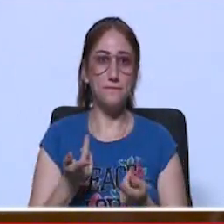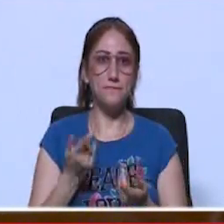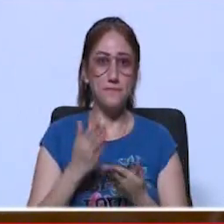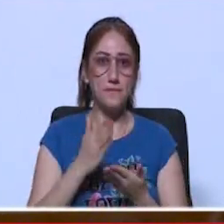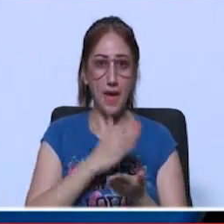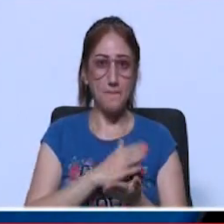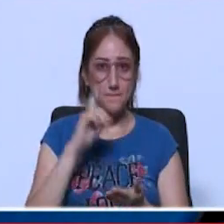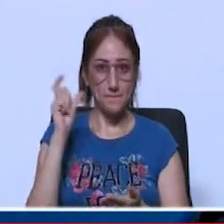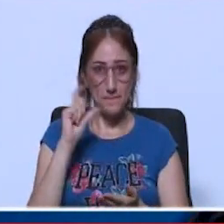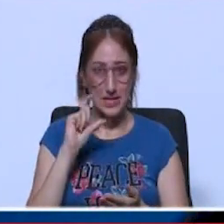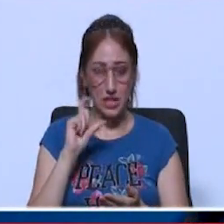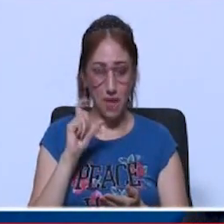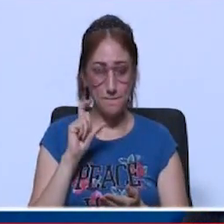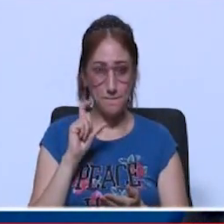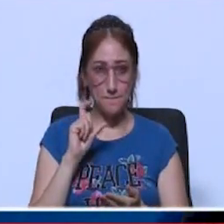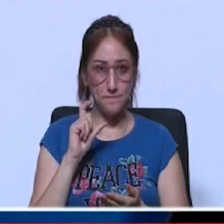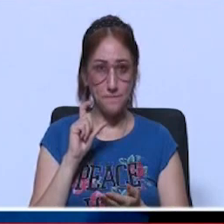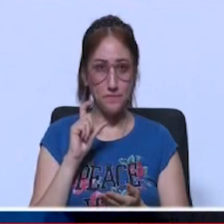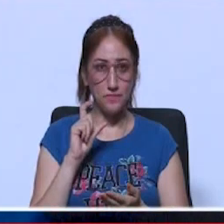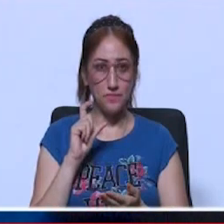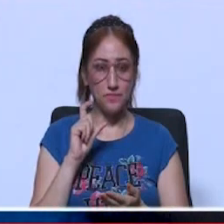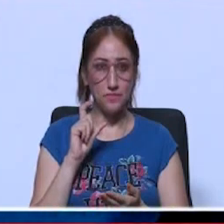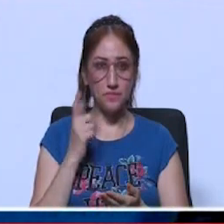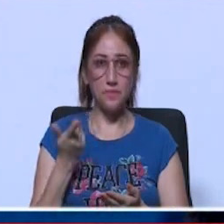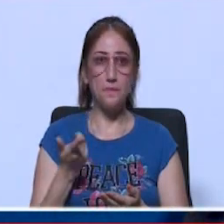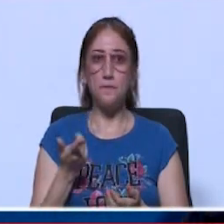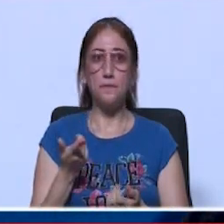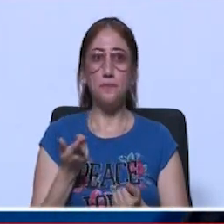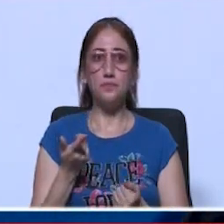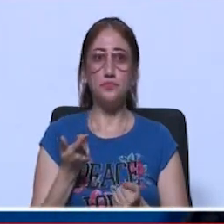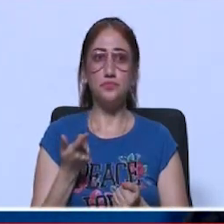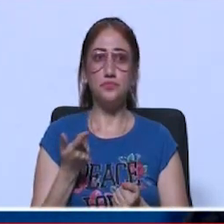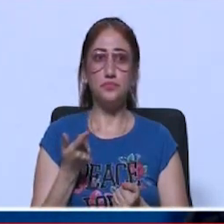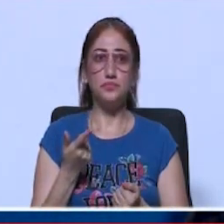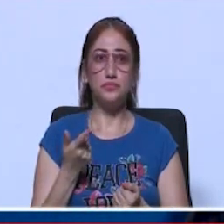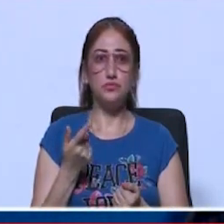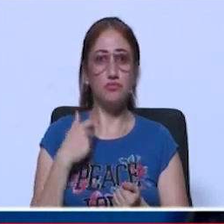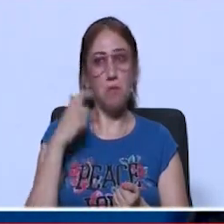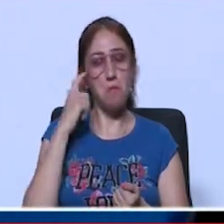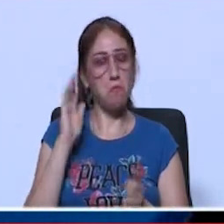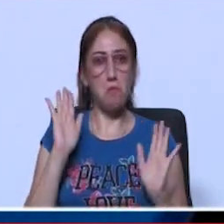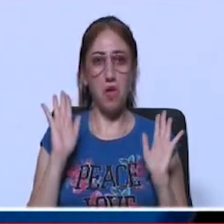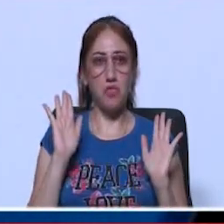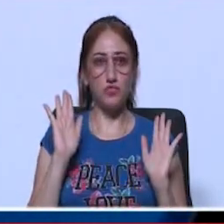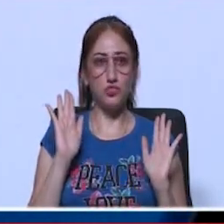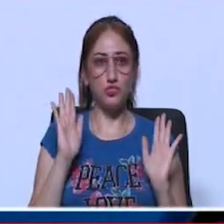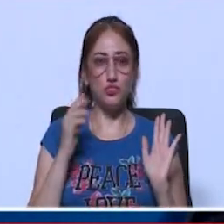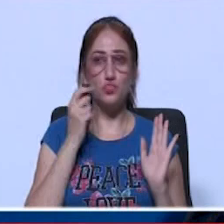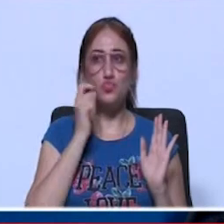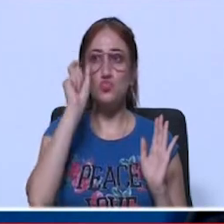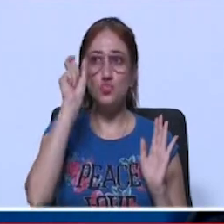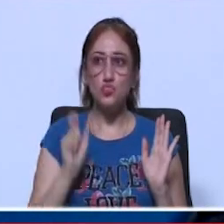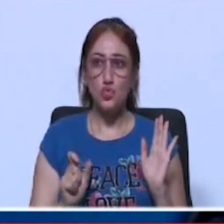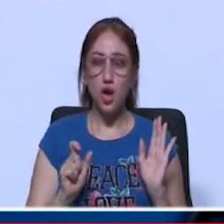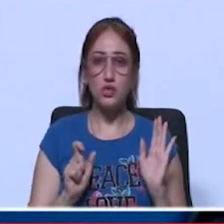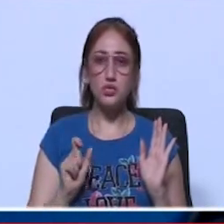وفاته هل عندك اي معلومات عن هذا الموضوع لا هو بص هو لا طبعا ما عنديش لكن انا عرف شخصيه يوسف شاهين